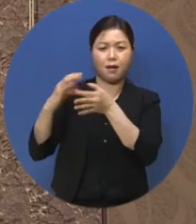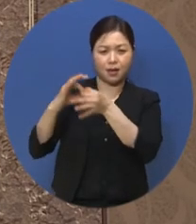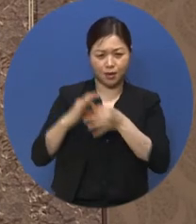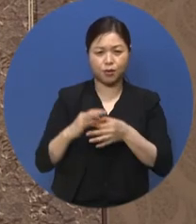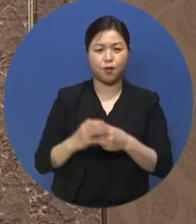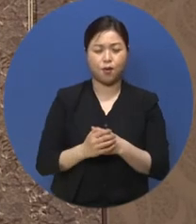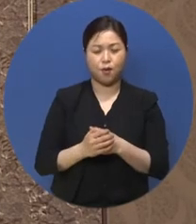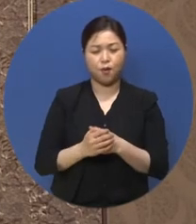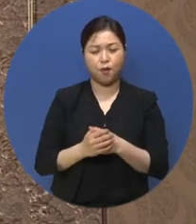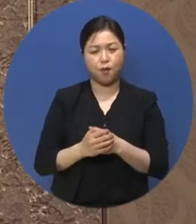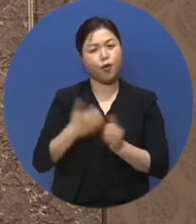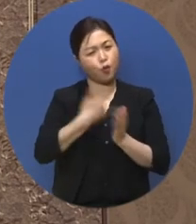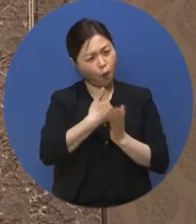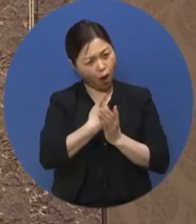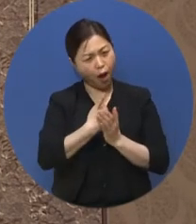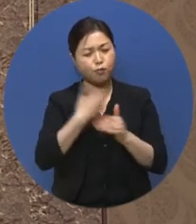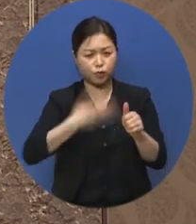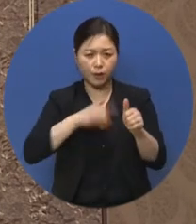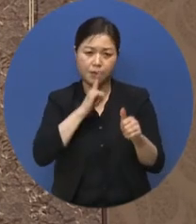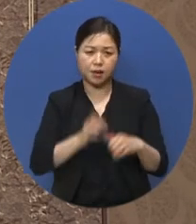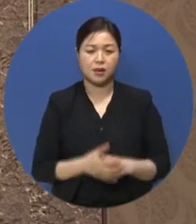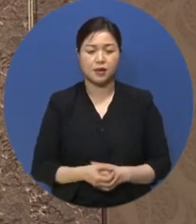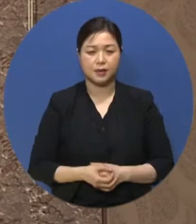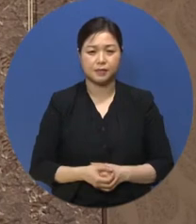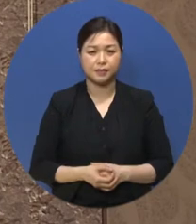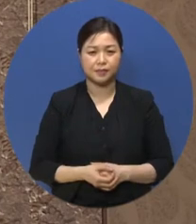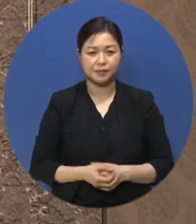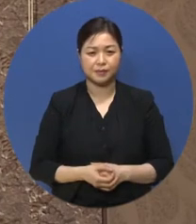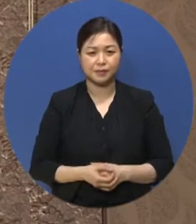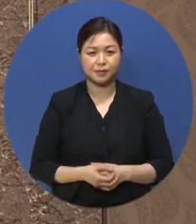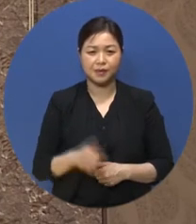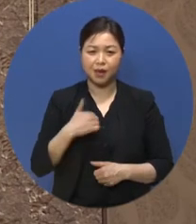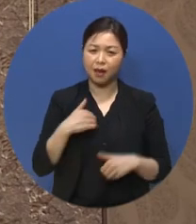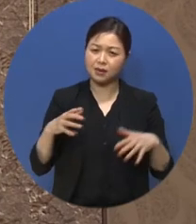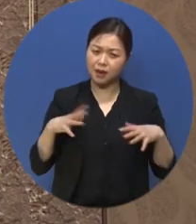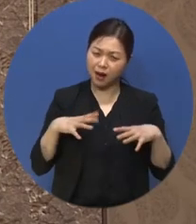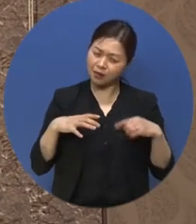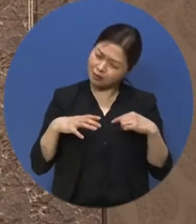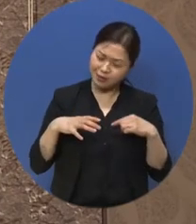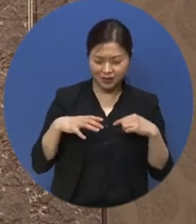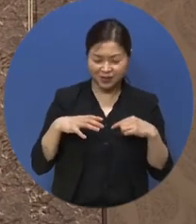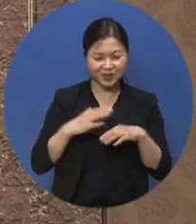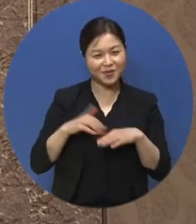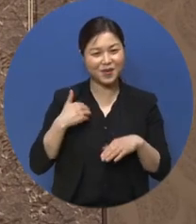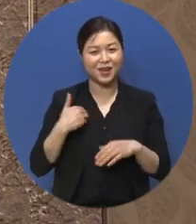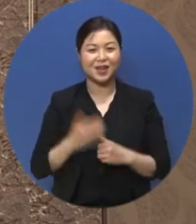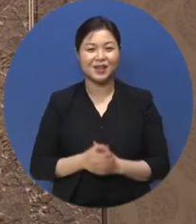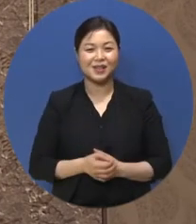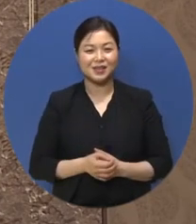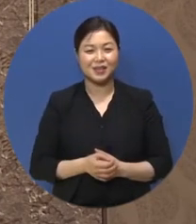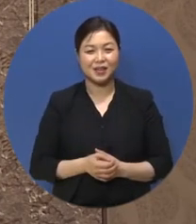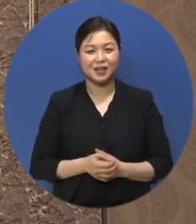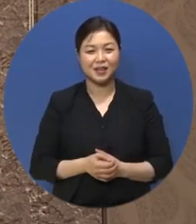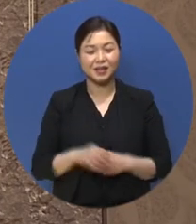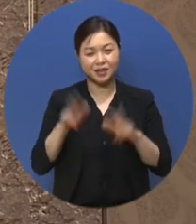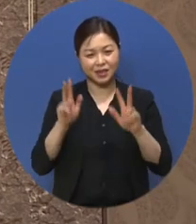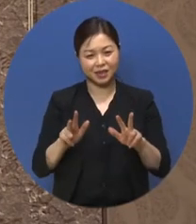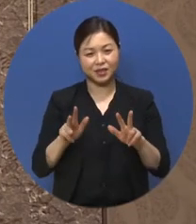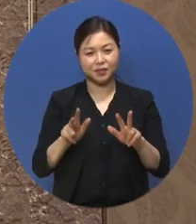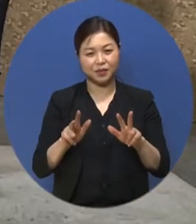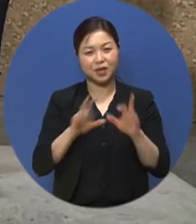거예요. 좀 네. 도와달라고. 예. 그게 이게 제 자랑인지 모르겠습니다. 죄송한데. 그렇게 지금 하고 있습니다. 그래도.